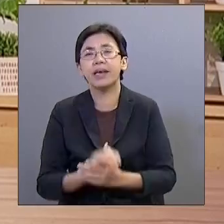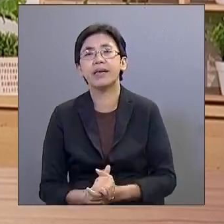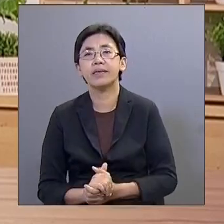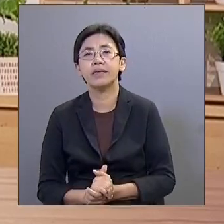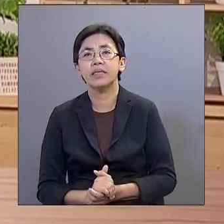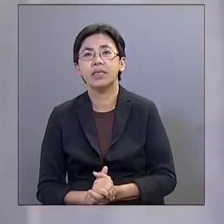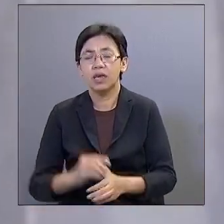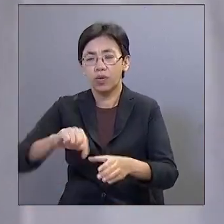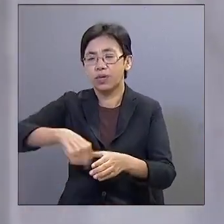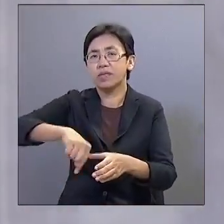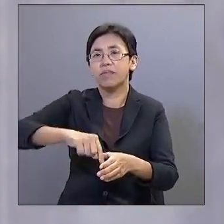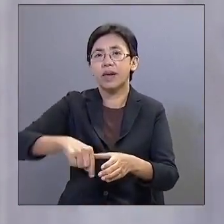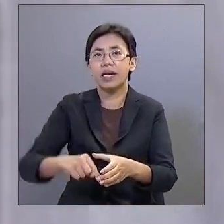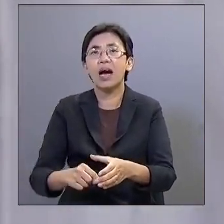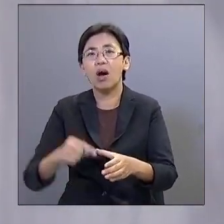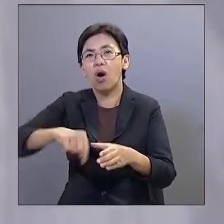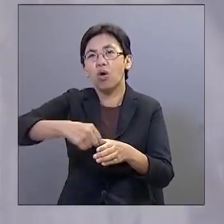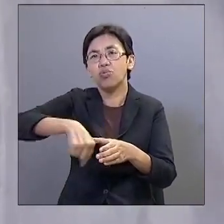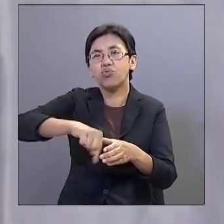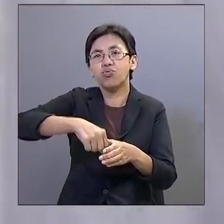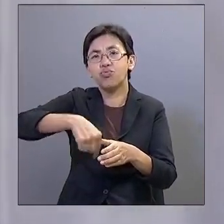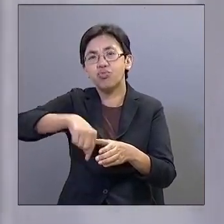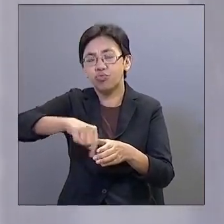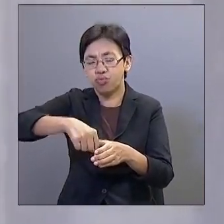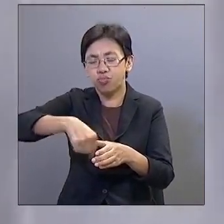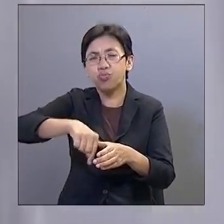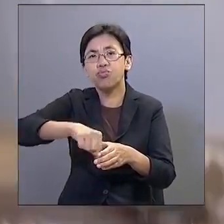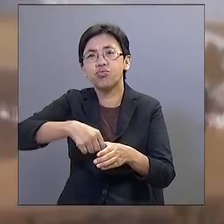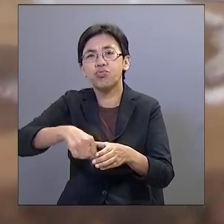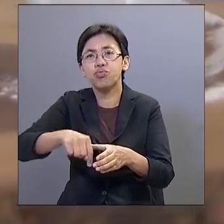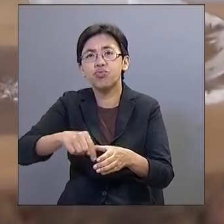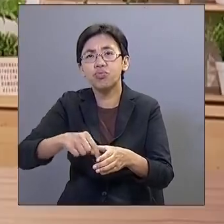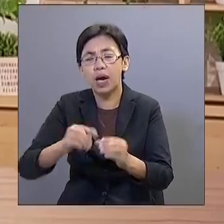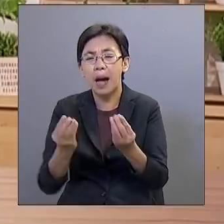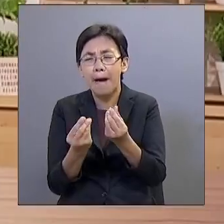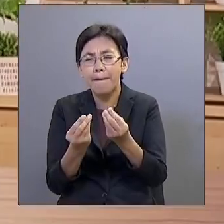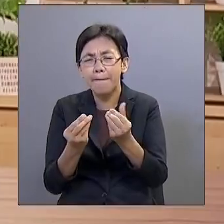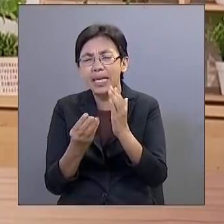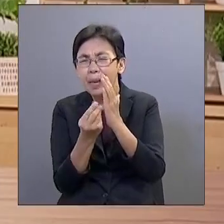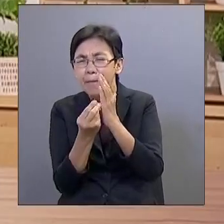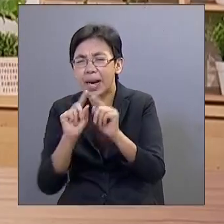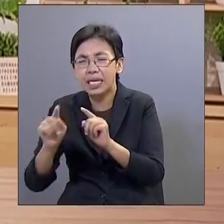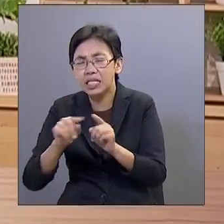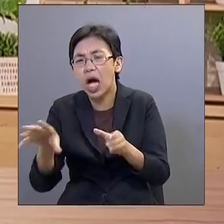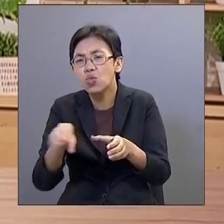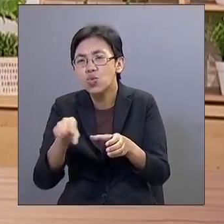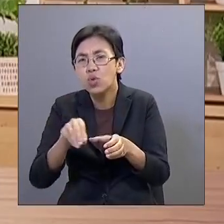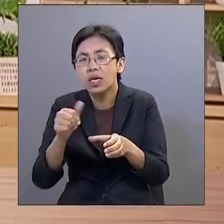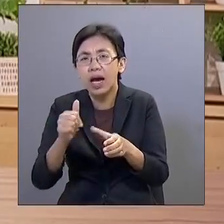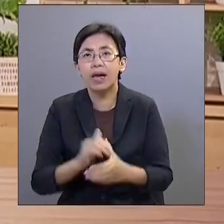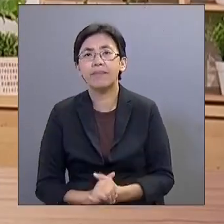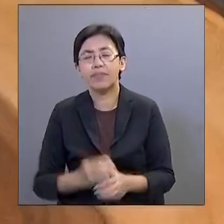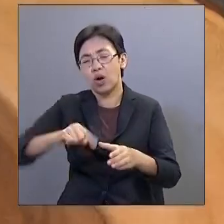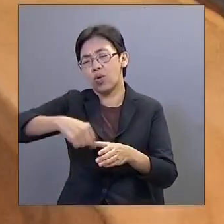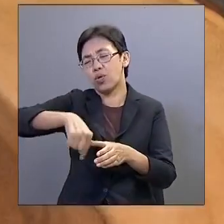สมบัติที่เป็นแป้งมันจะกลิ้งน้ําอะค่ะมันจะช่วยในการที่จะดูดซับความมันได้คนไปสักพักนึงนะคะมันก็จะเริ่มเข้